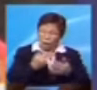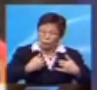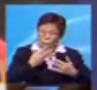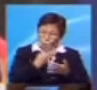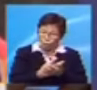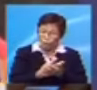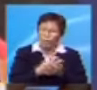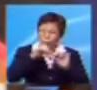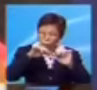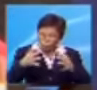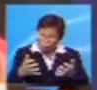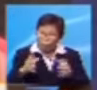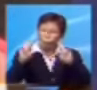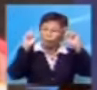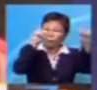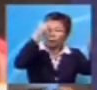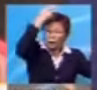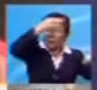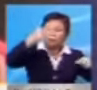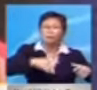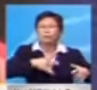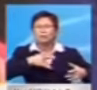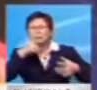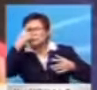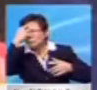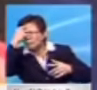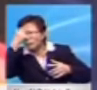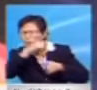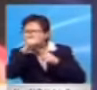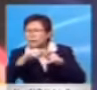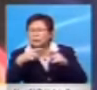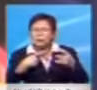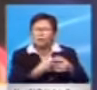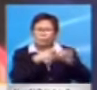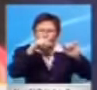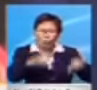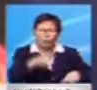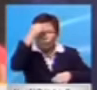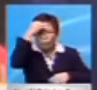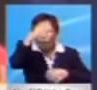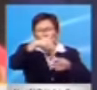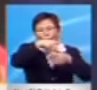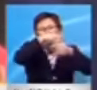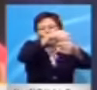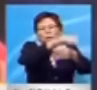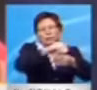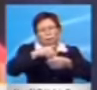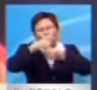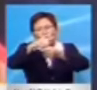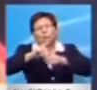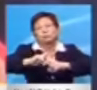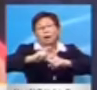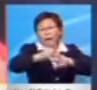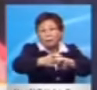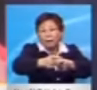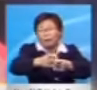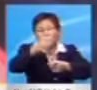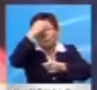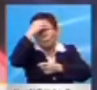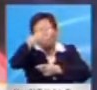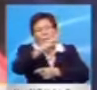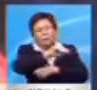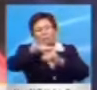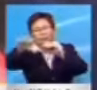mereka Hilang Rasa ragu-ragu apabila kita dah bolehumumkan dividen dan bonus dan sebagainya dan